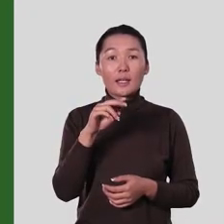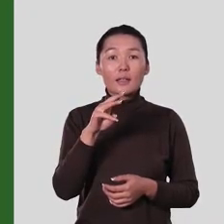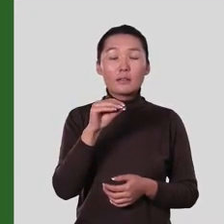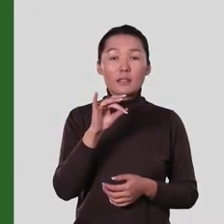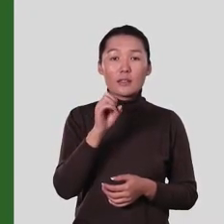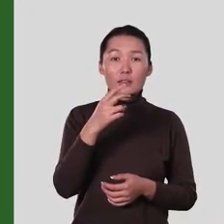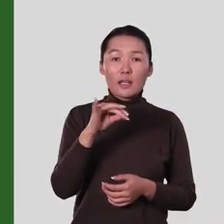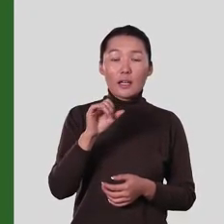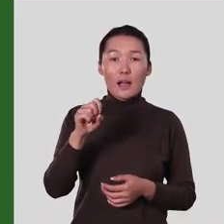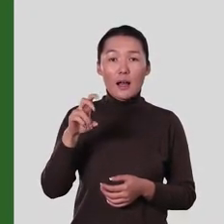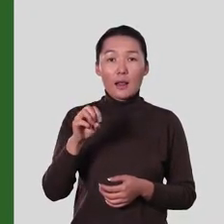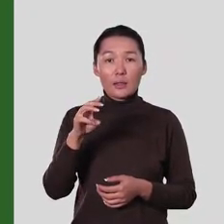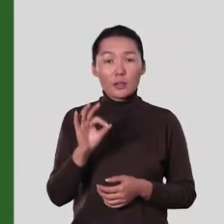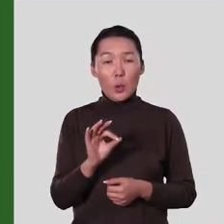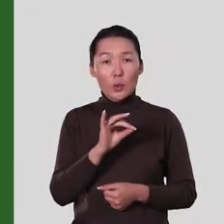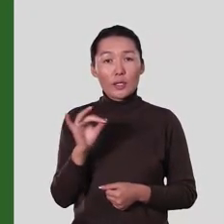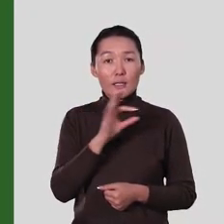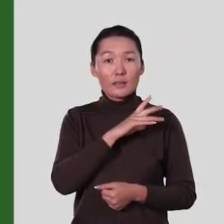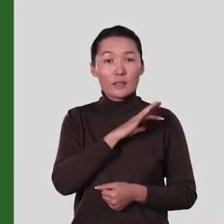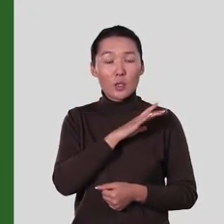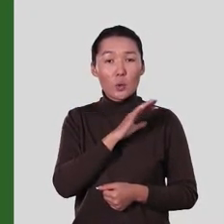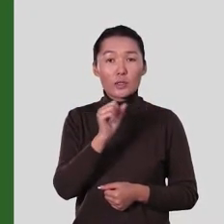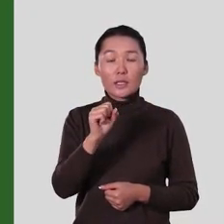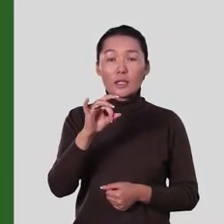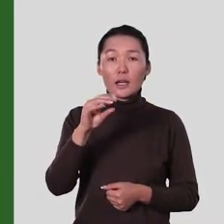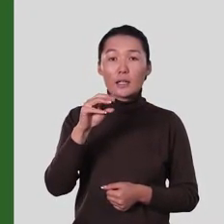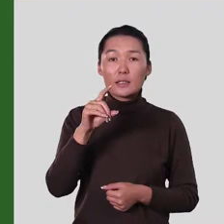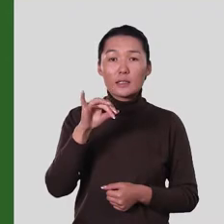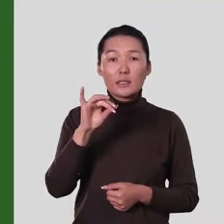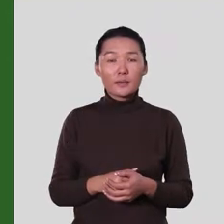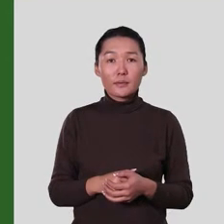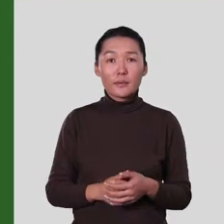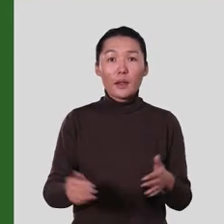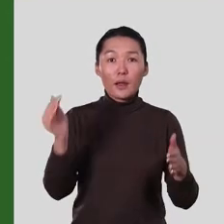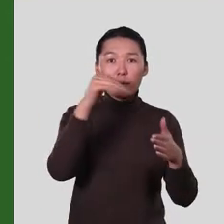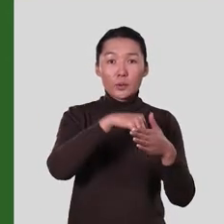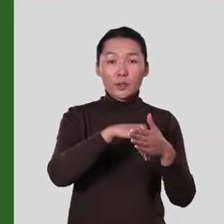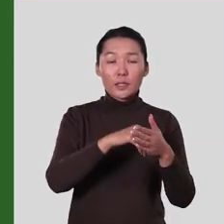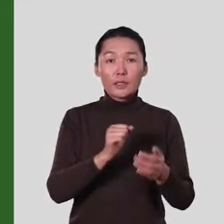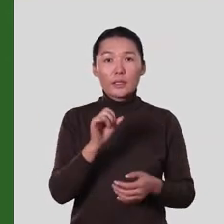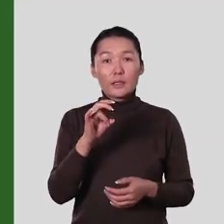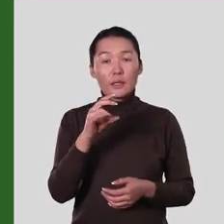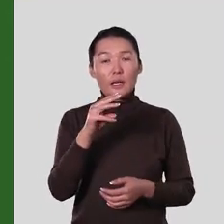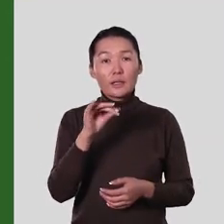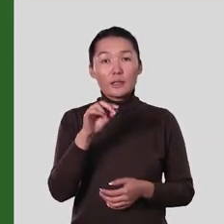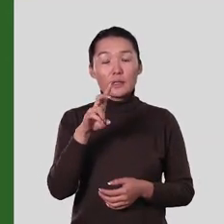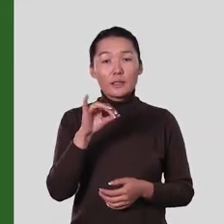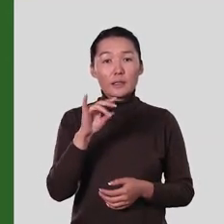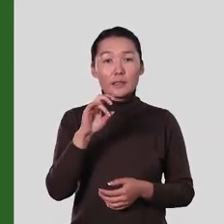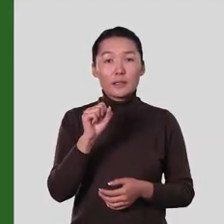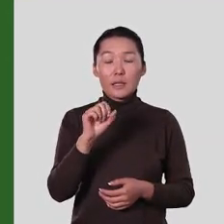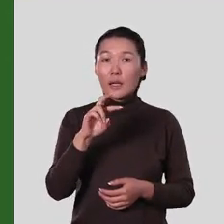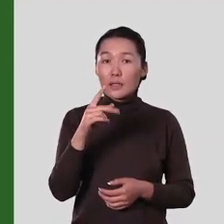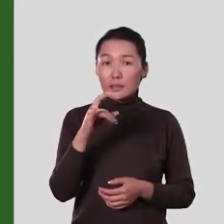Терскей-Алатоу и Иссык-Кульский артезианский бассейн. Внутренние антиклинальные